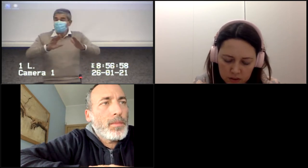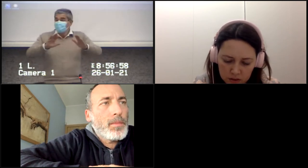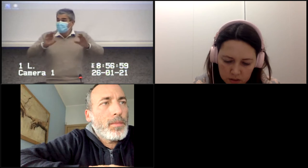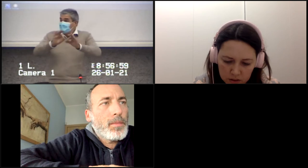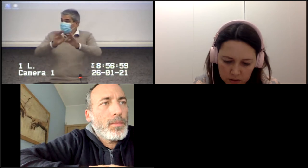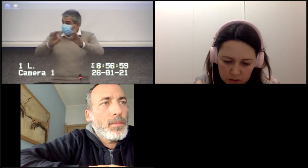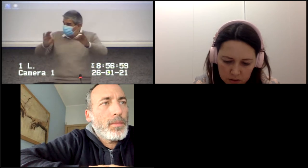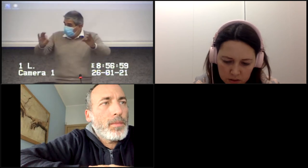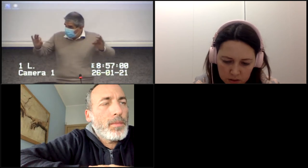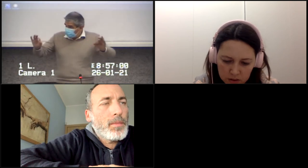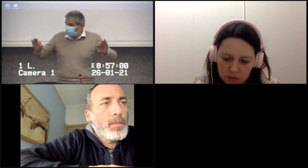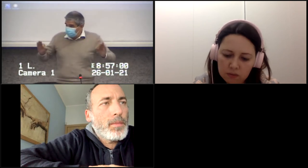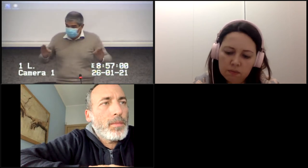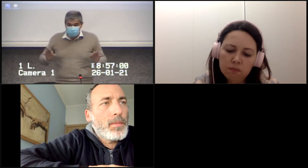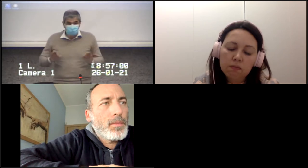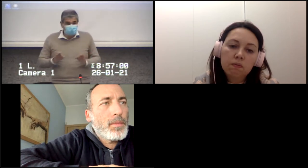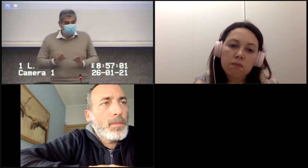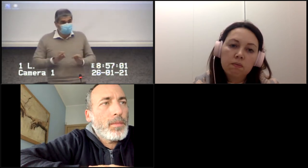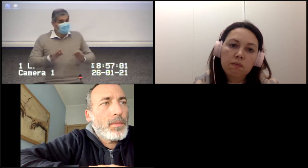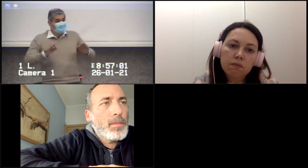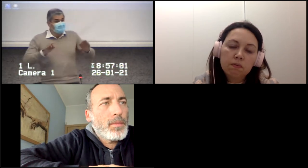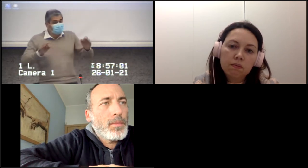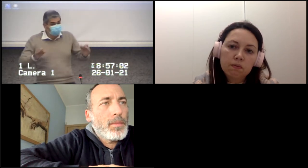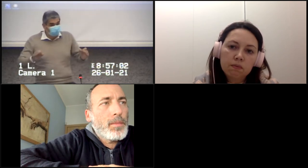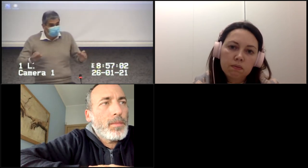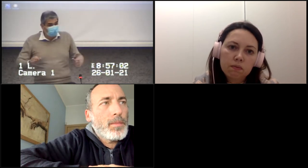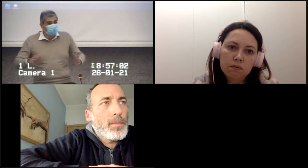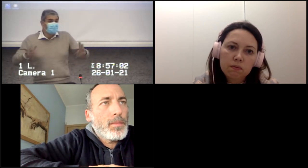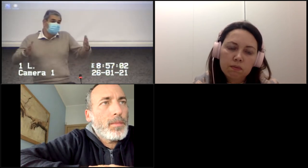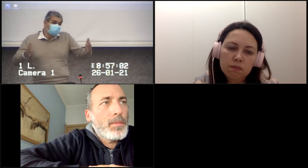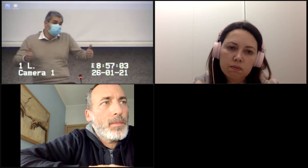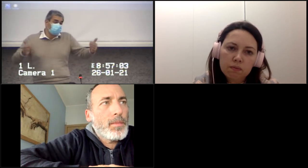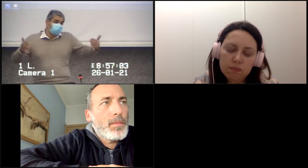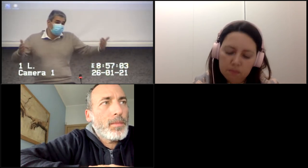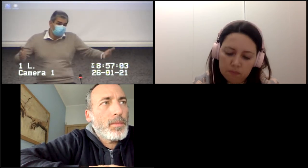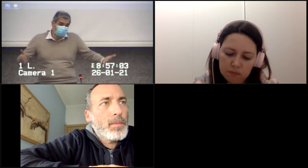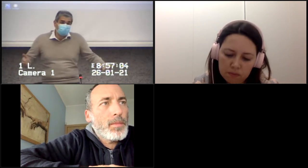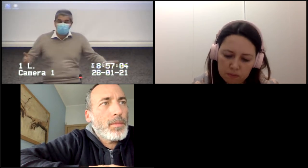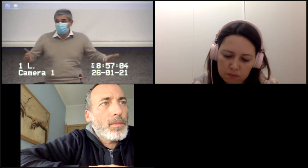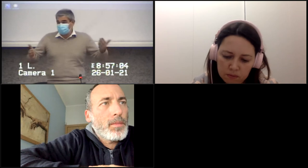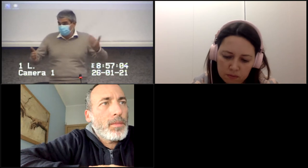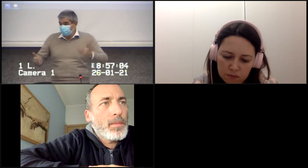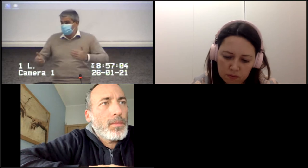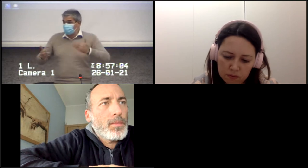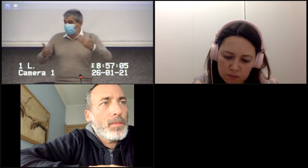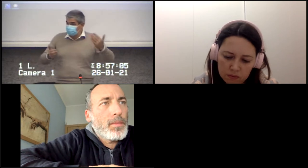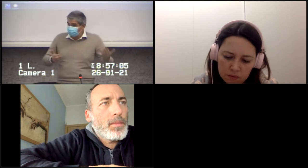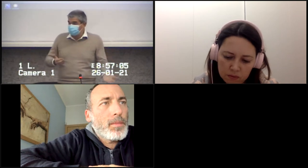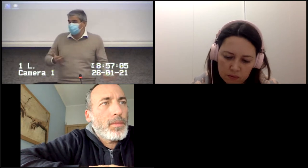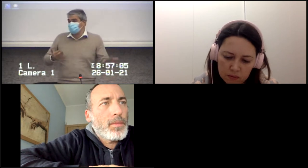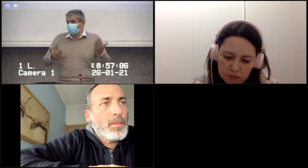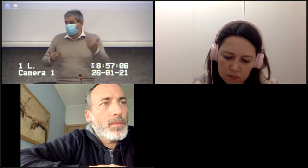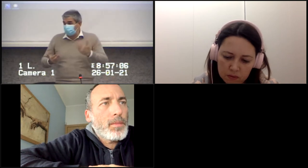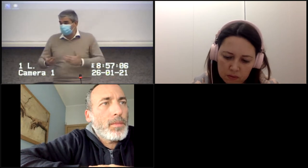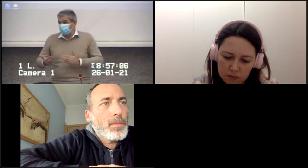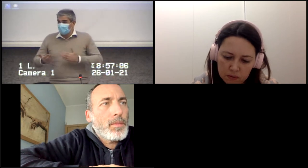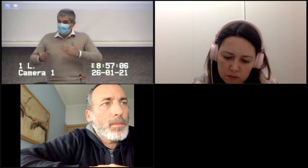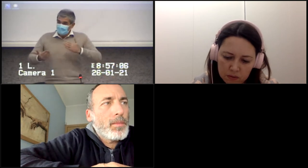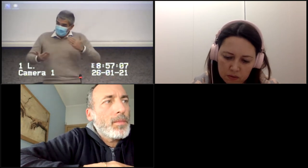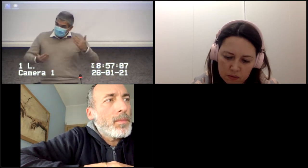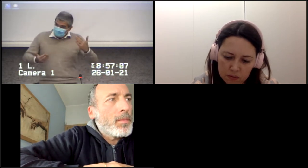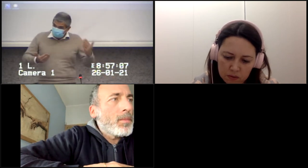praticamente sott'occhio e sotto traccia il controllo di tutta l'edificazione, perché spesso, come voi sapete, lo